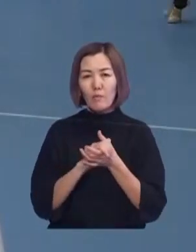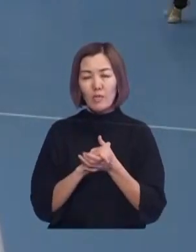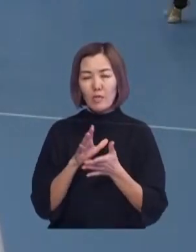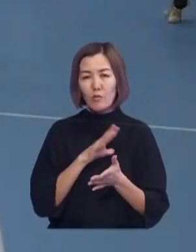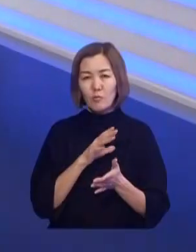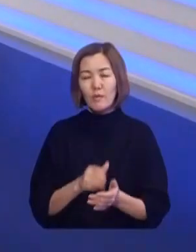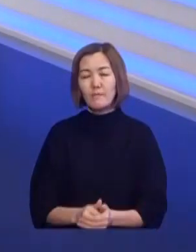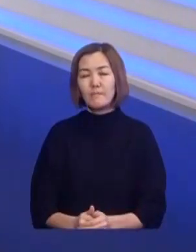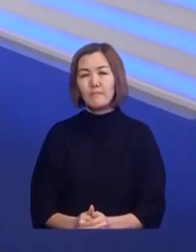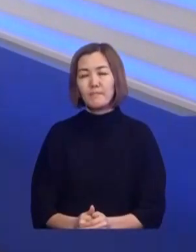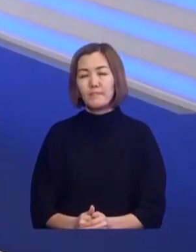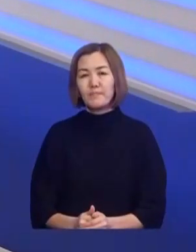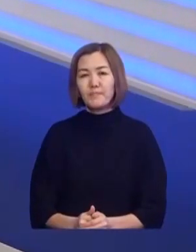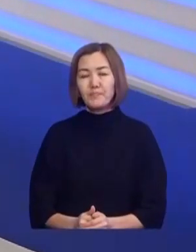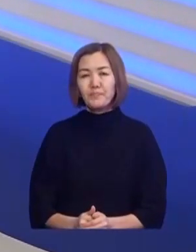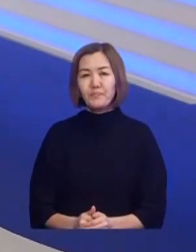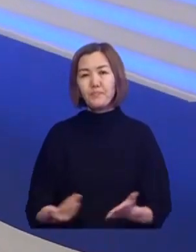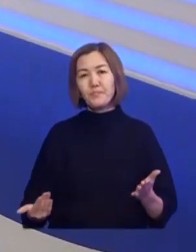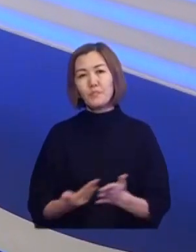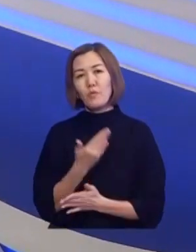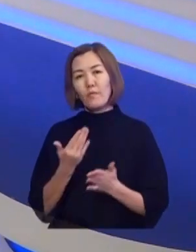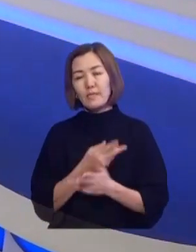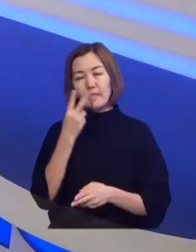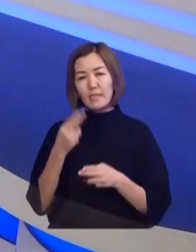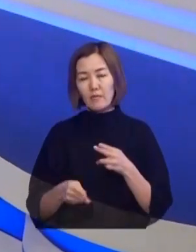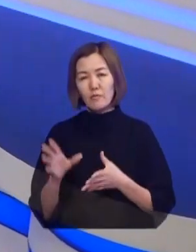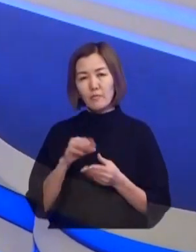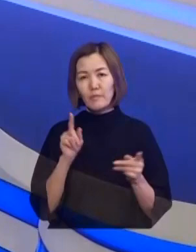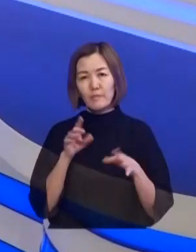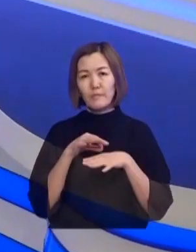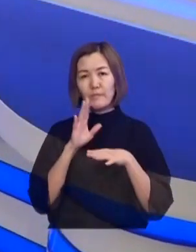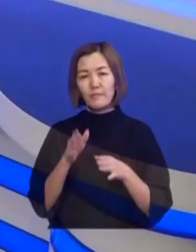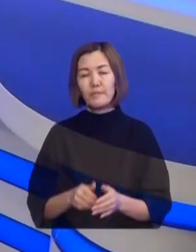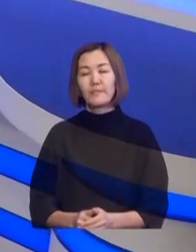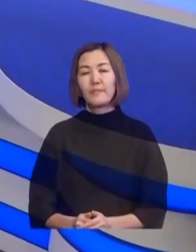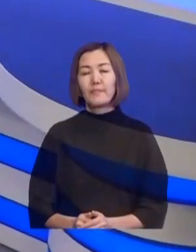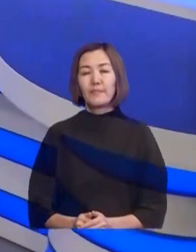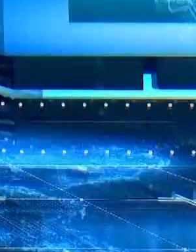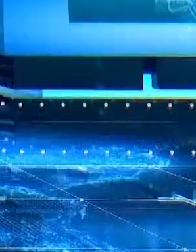К этому часу у меня все. Оставайтесь на телеканале. До свидания.